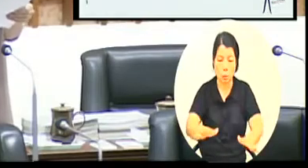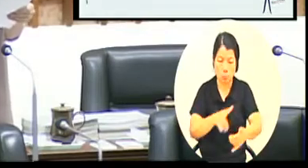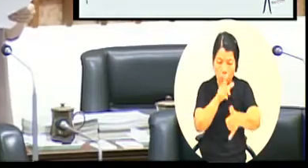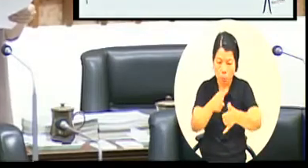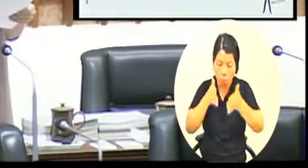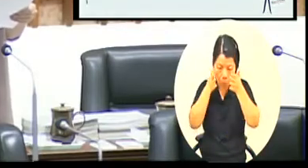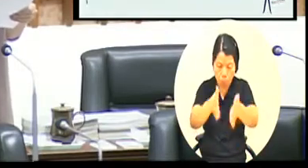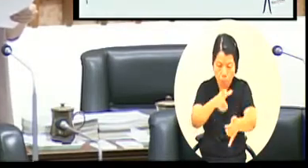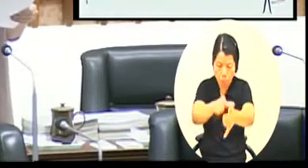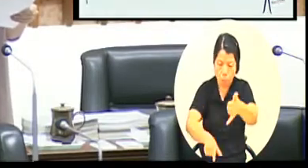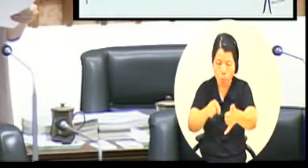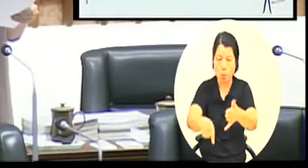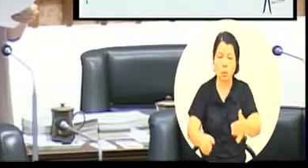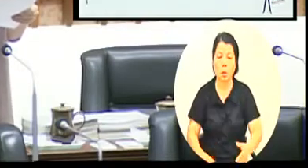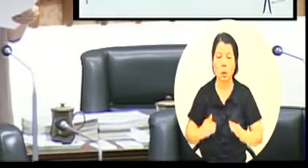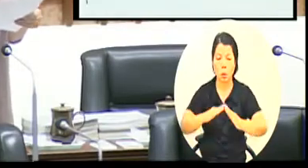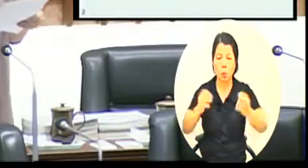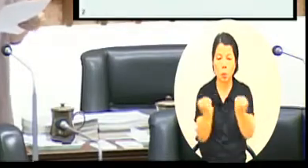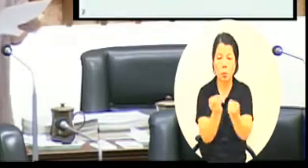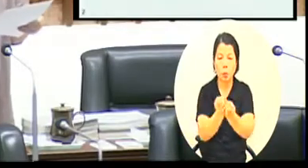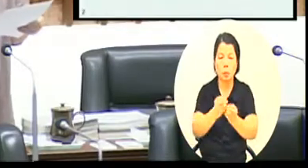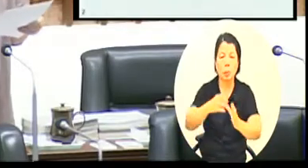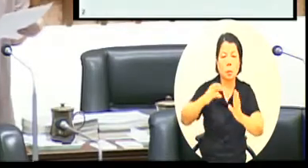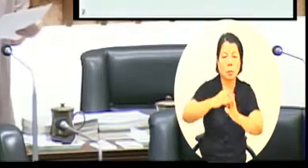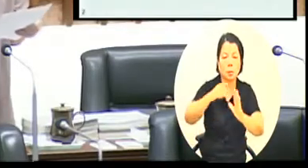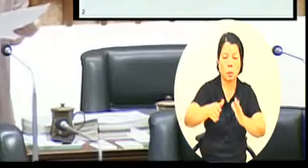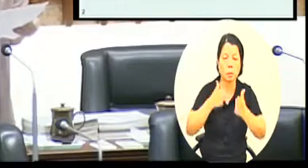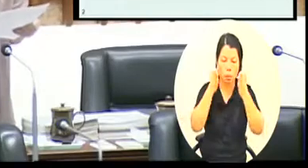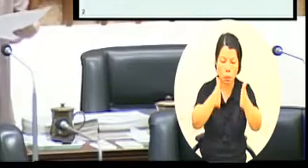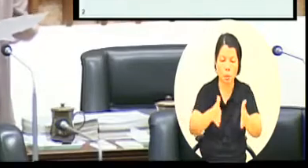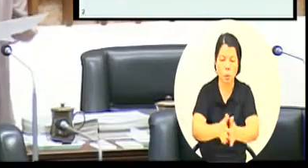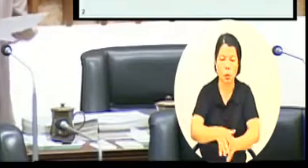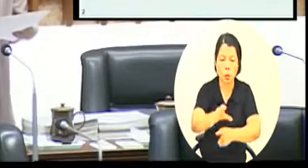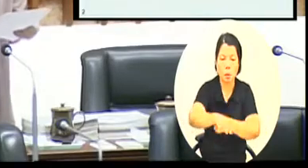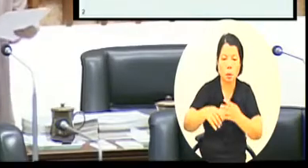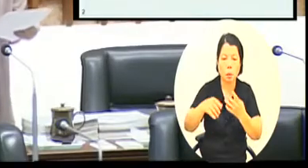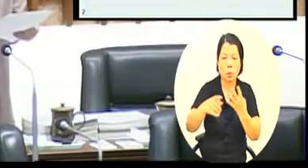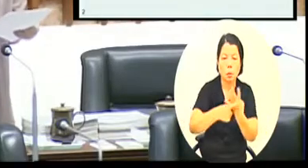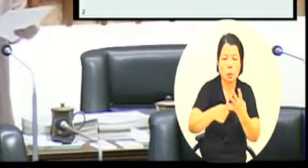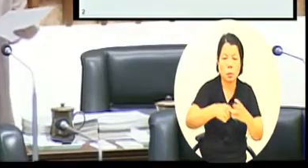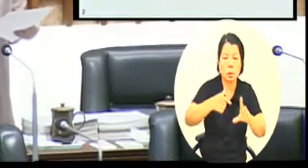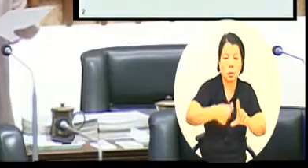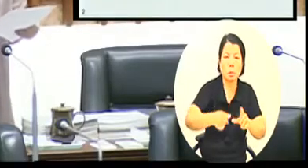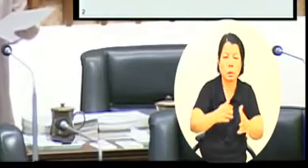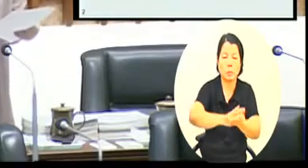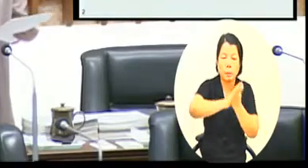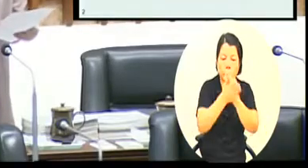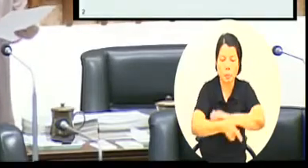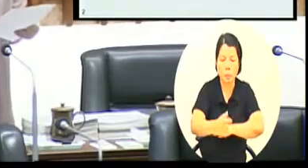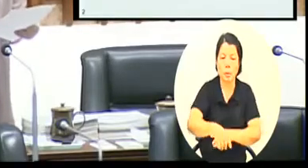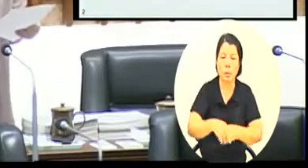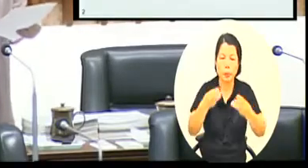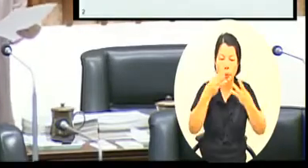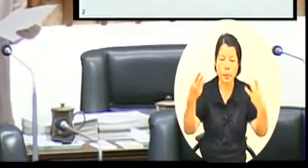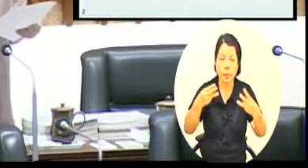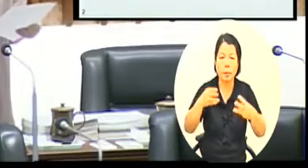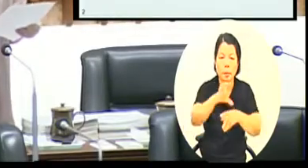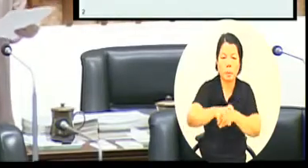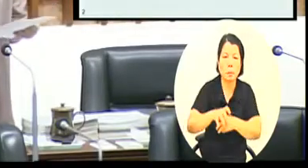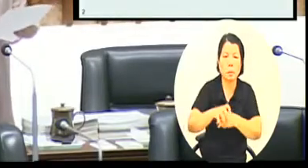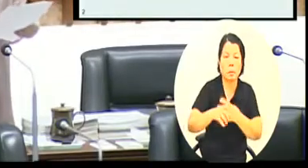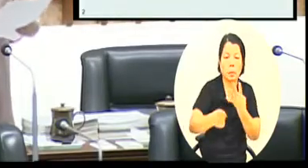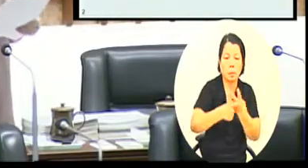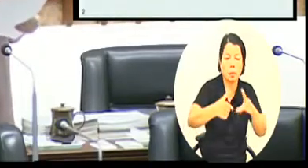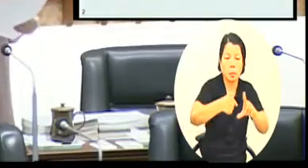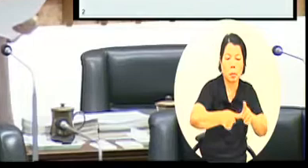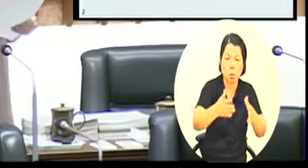小组，在都发局针对都市计划里面的农业区哦，变更为非农业区使用，有什么限制条件